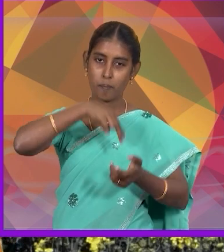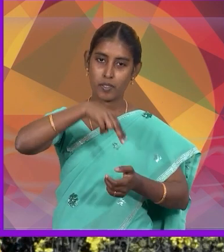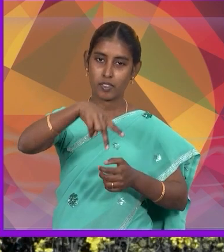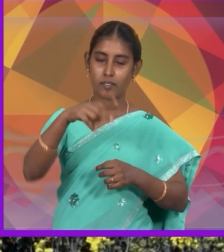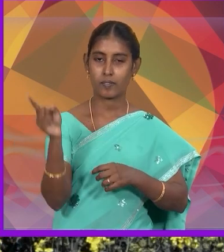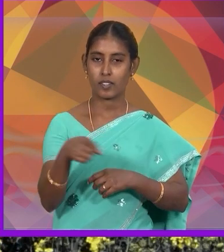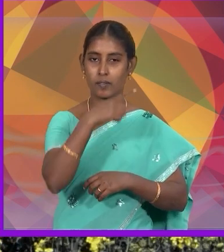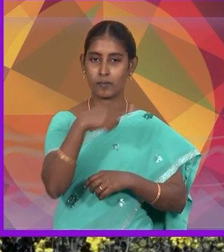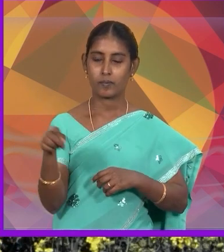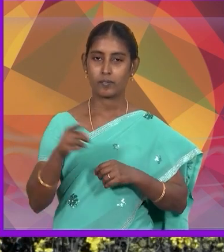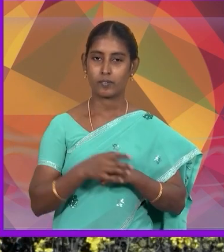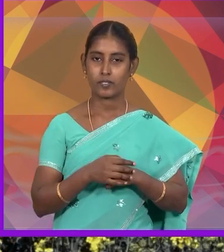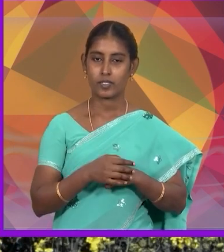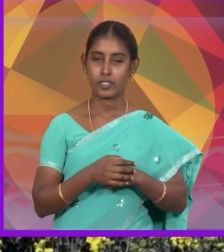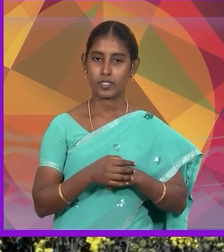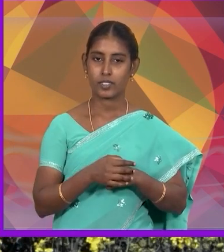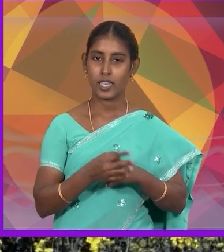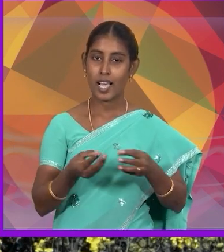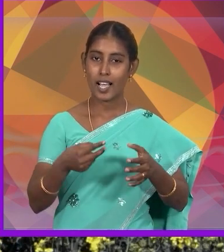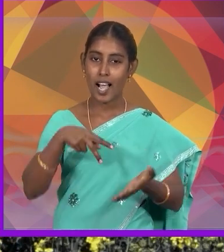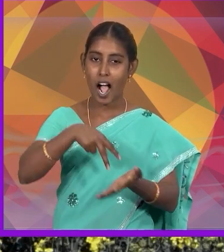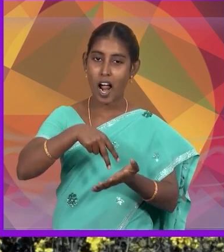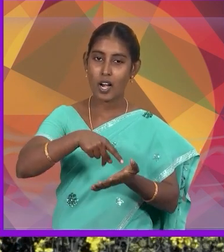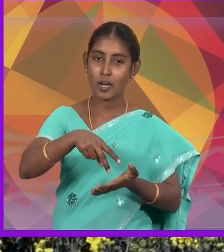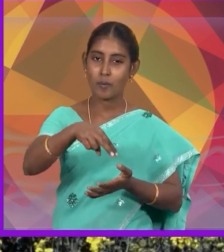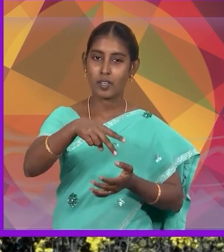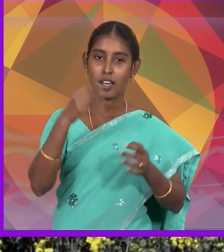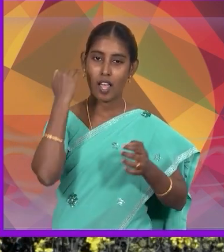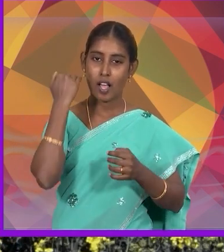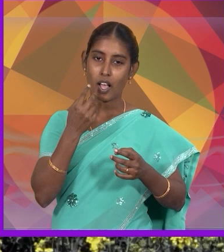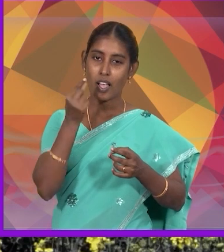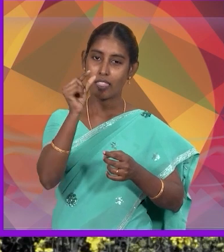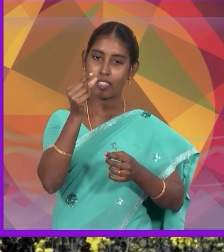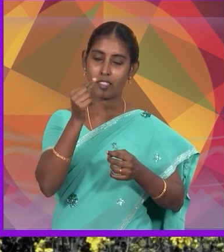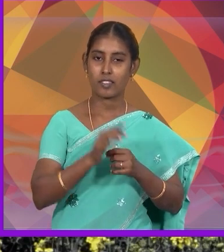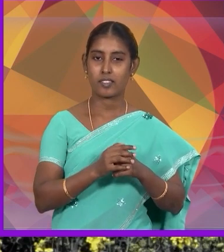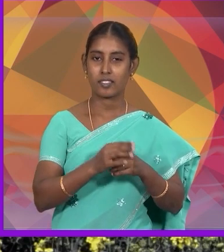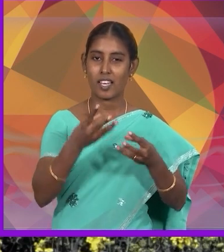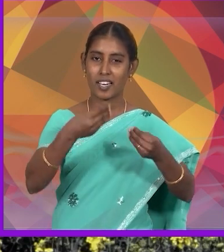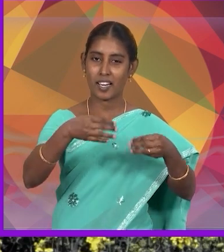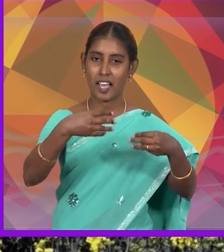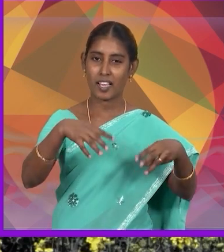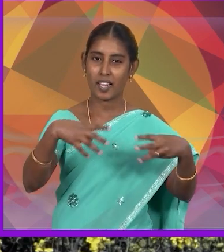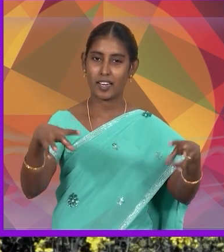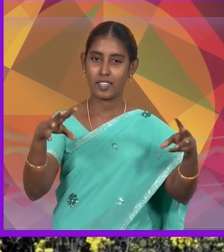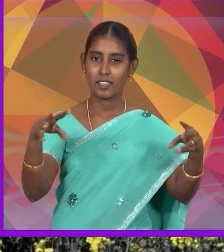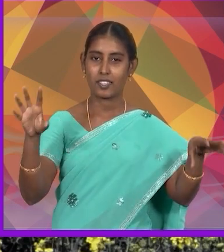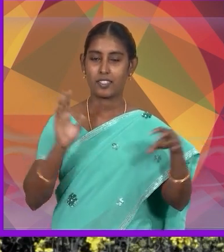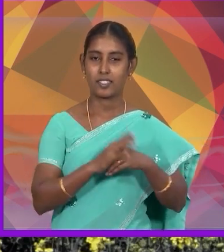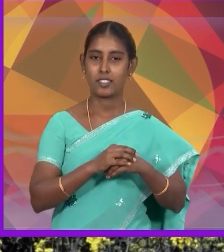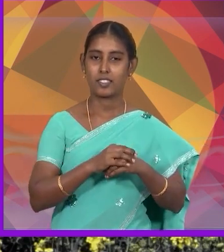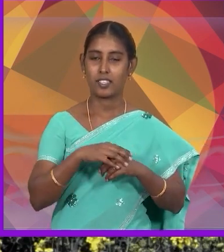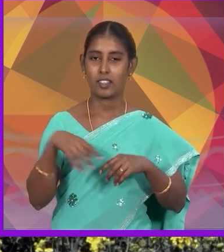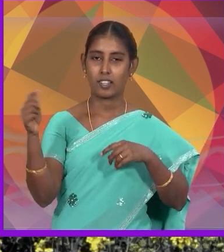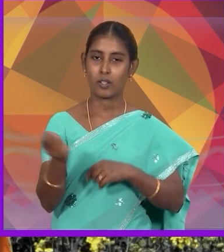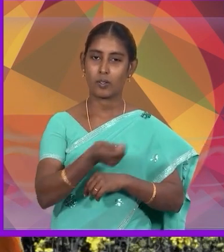ஏழையிலோ, கால் படமும் கதிர் பூரா இளே இளங்கனி ஏழையிலோ, கழழுதையா மணிமணியா இளே